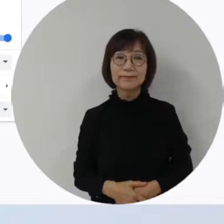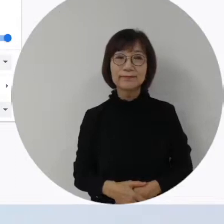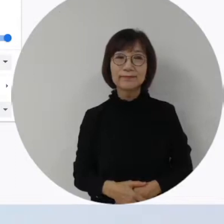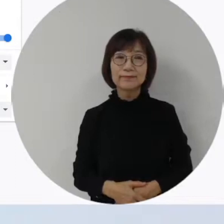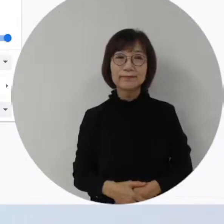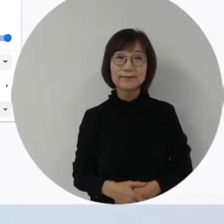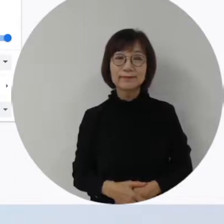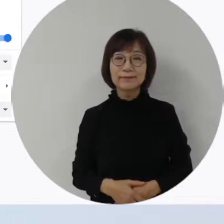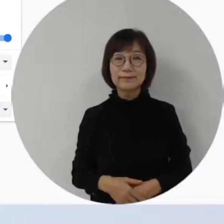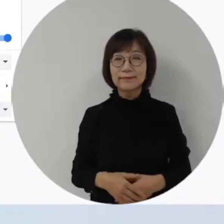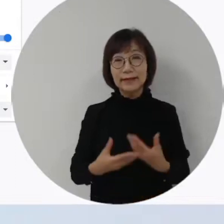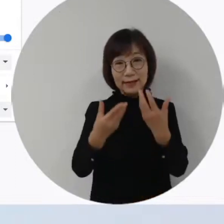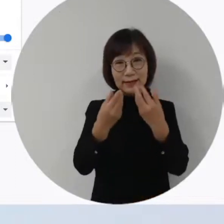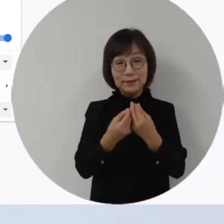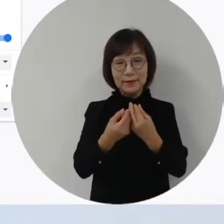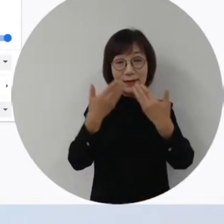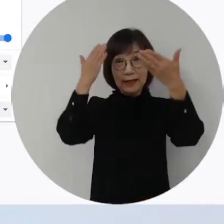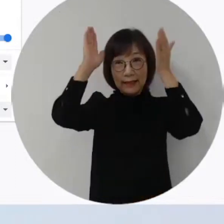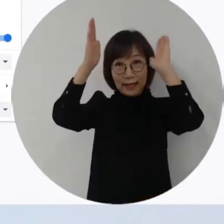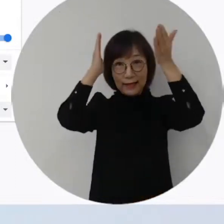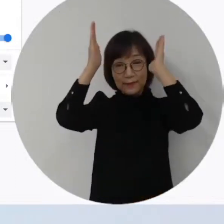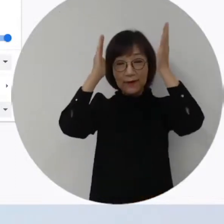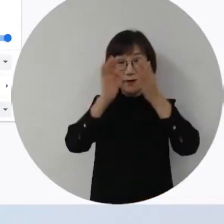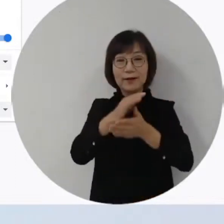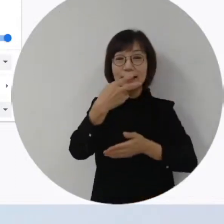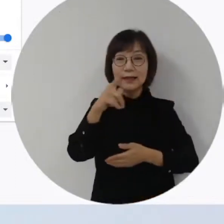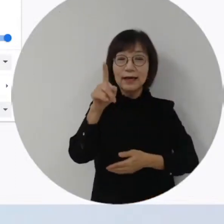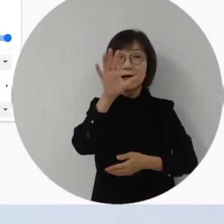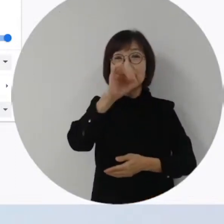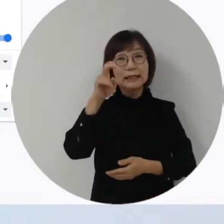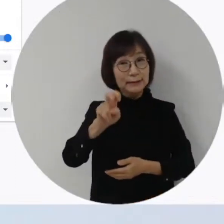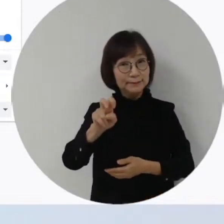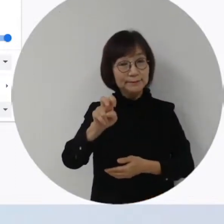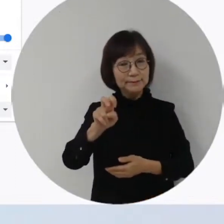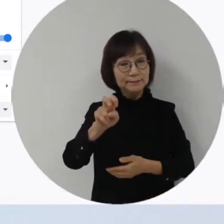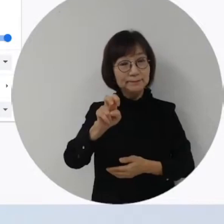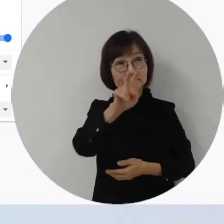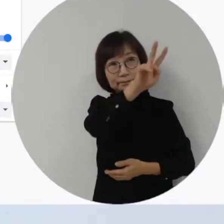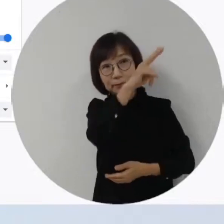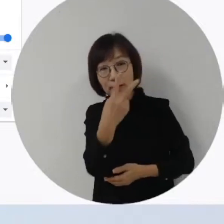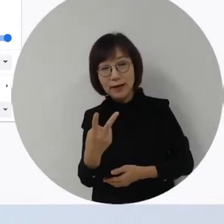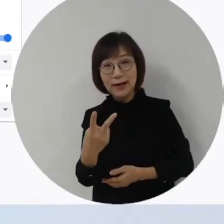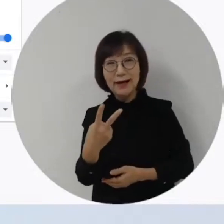때 그러면 이 부분에 URL 주소를 입력해 주시거나